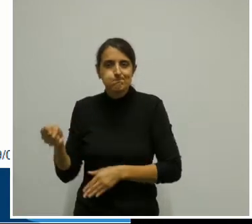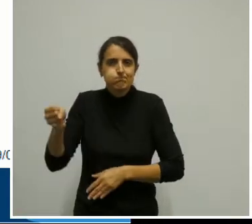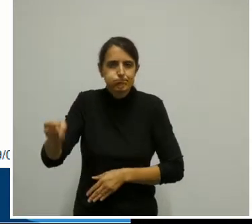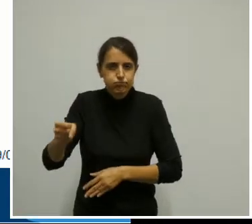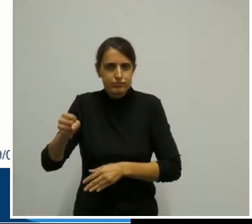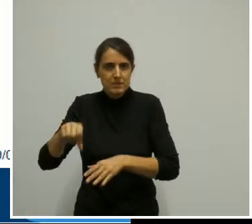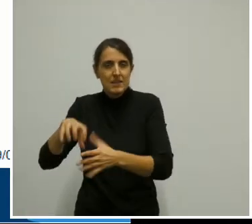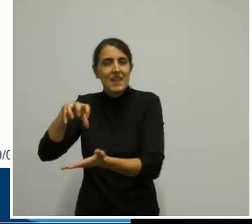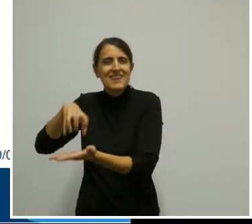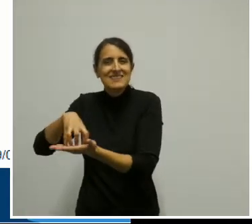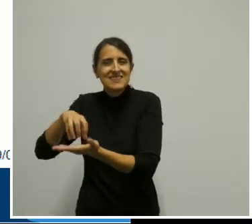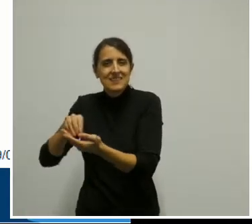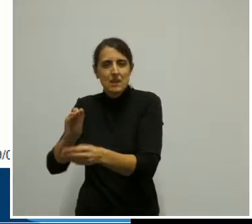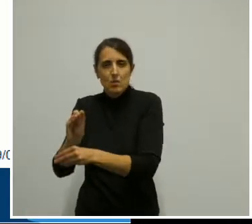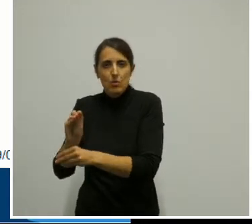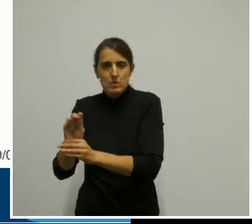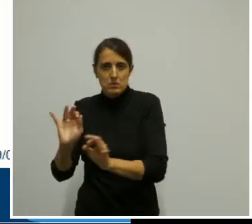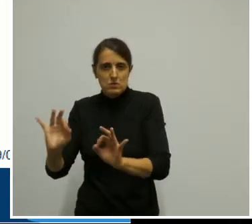especial.